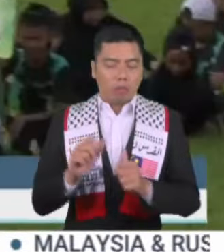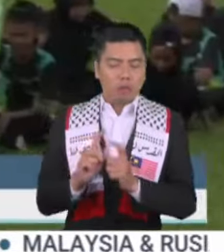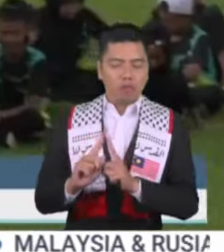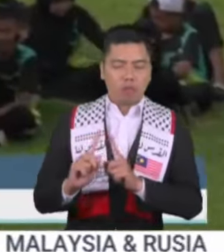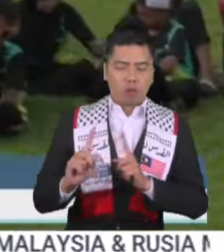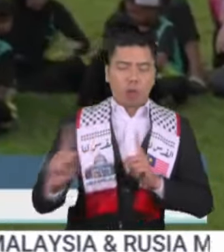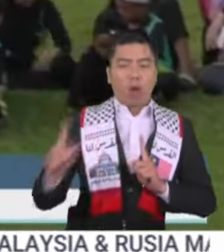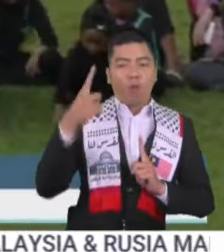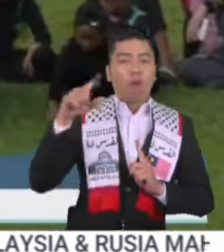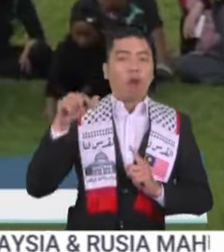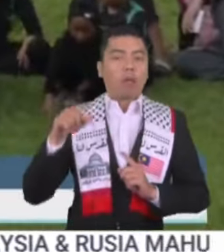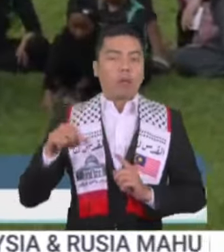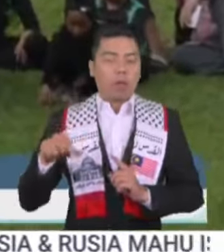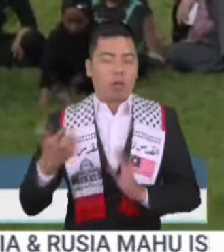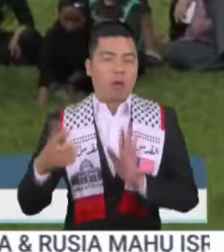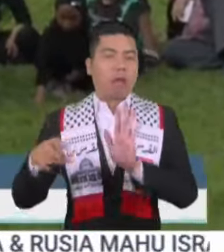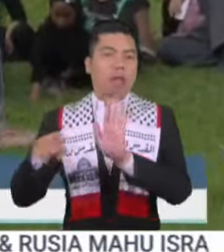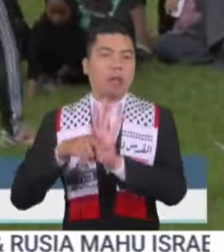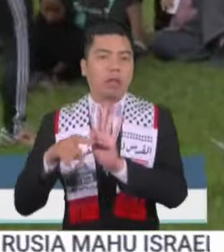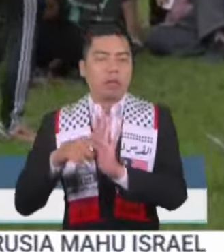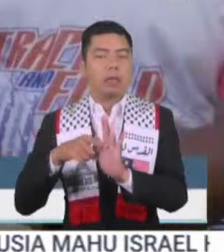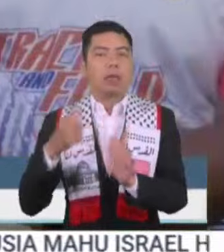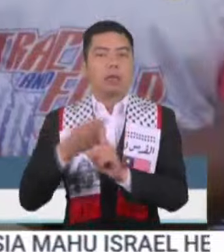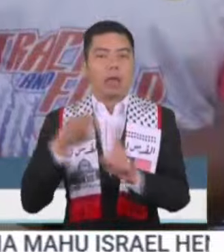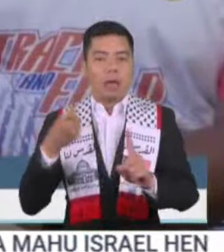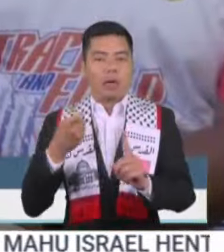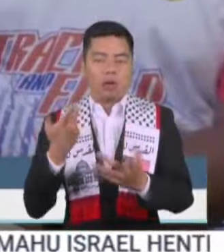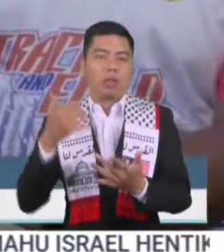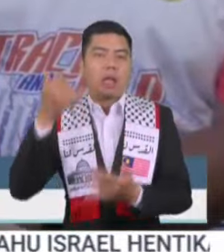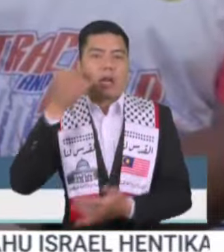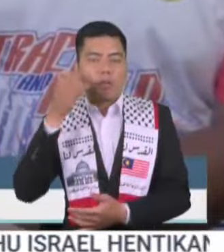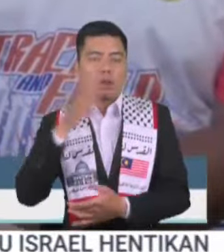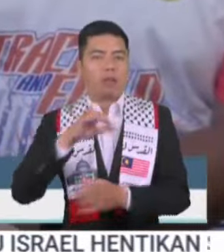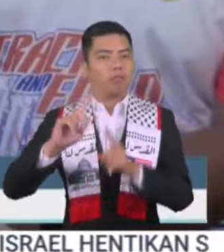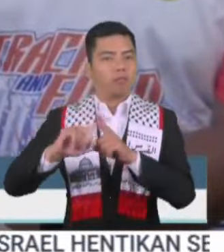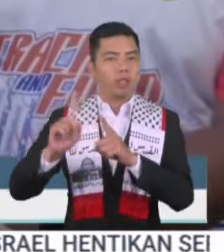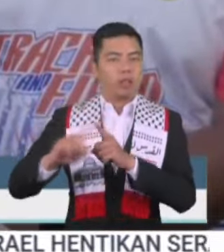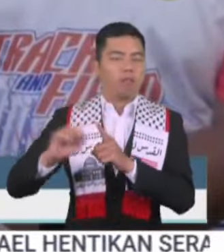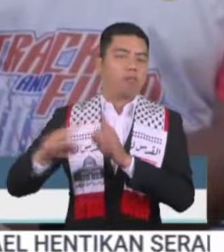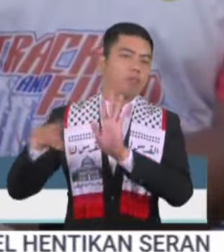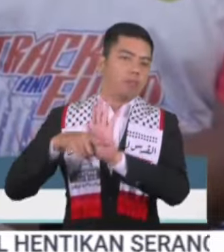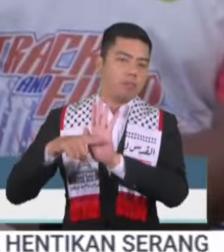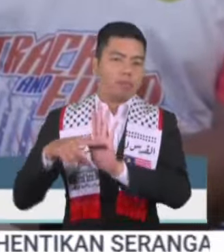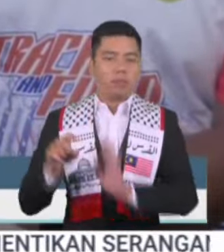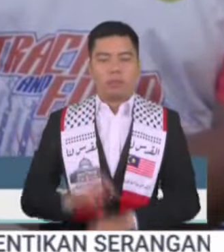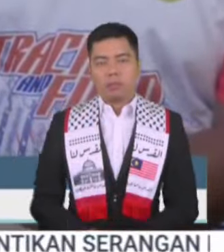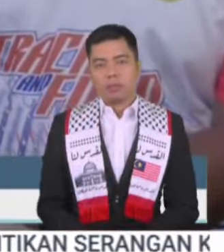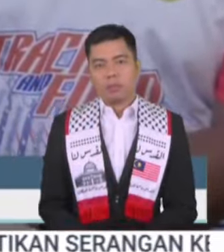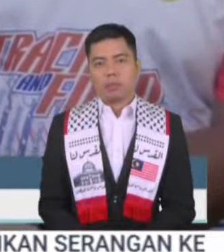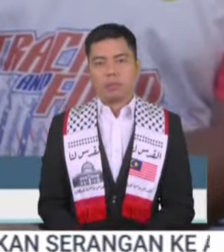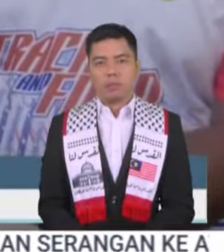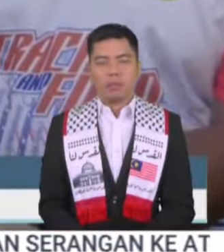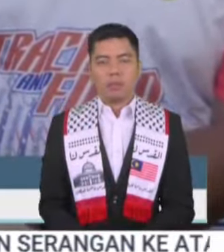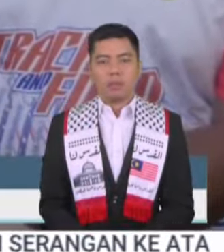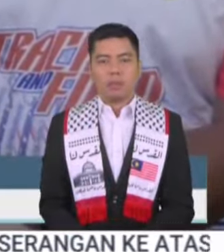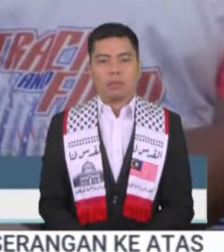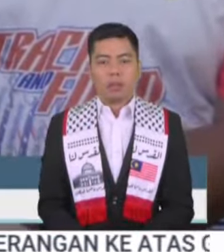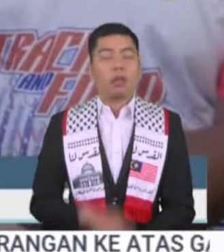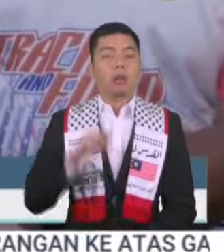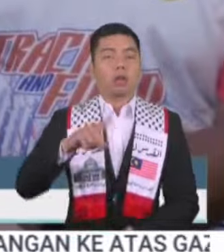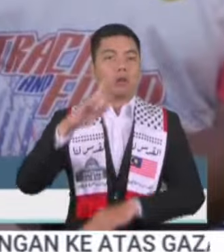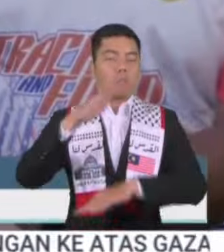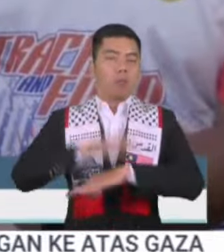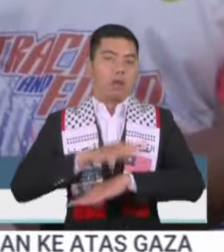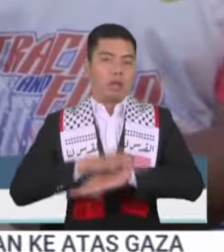daripada pengaruh negatif gajet dan media sosial ya sukan ini merupakan suatu platform kepada para